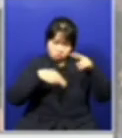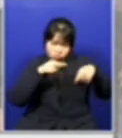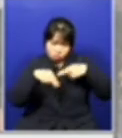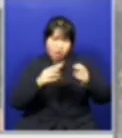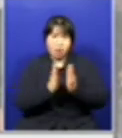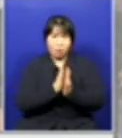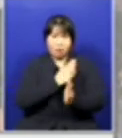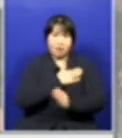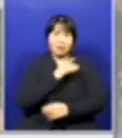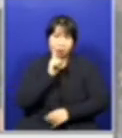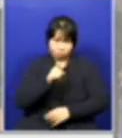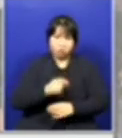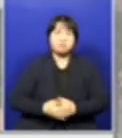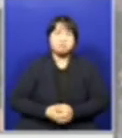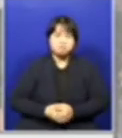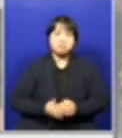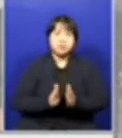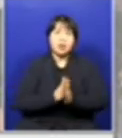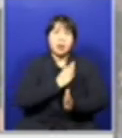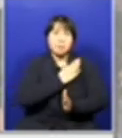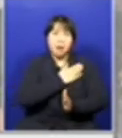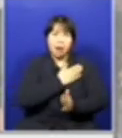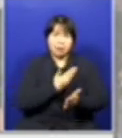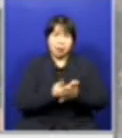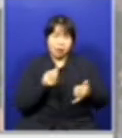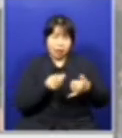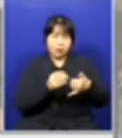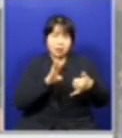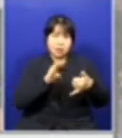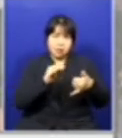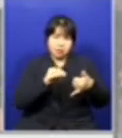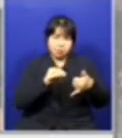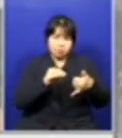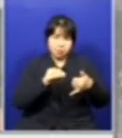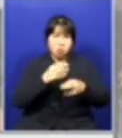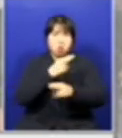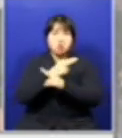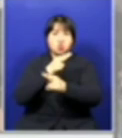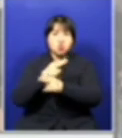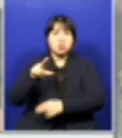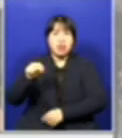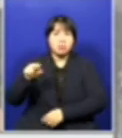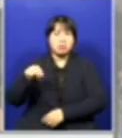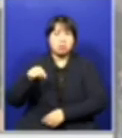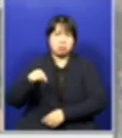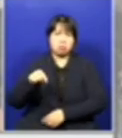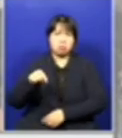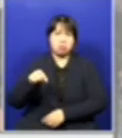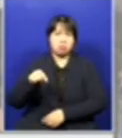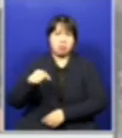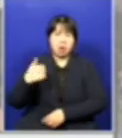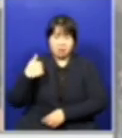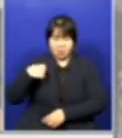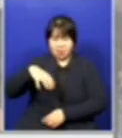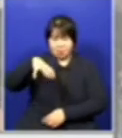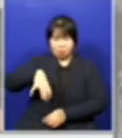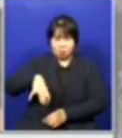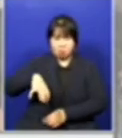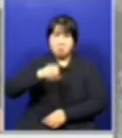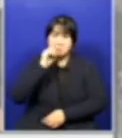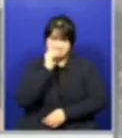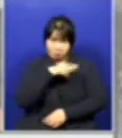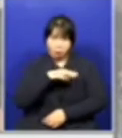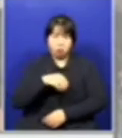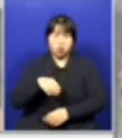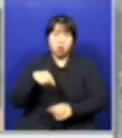ระ40บาทต่อ1รูปแล้วก็30วันท่านประธานมีคำสั่งสำนักพุทธชัดเจนนะ3